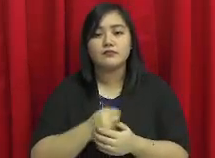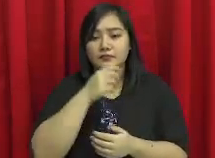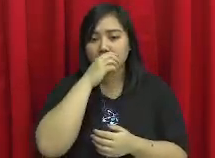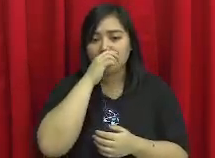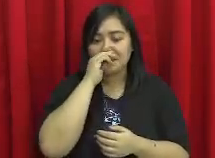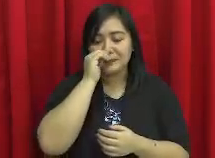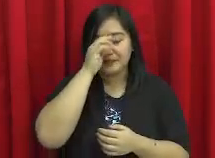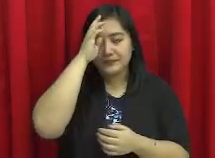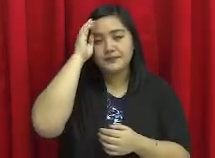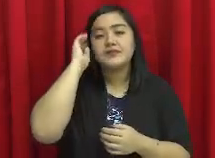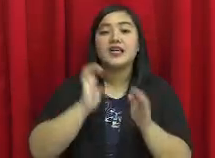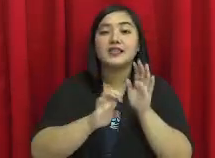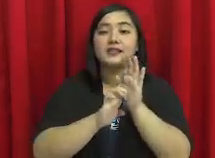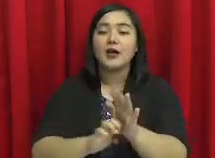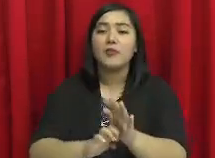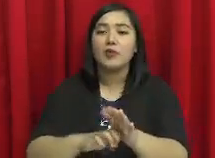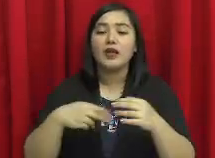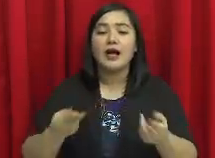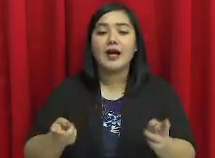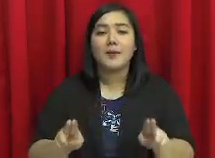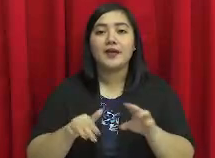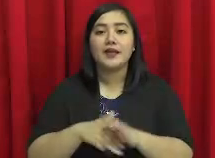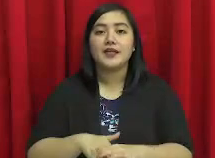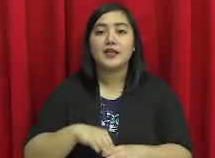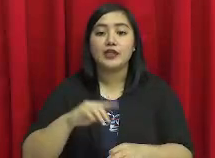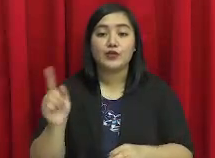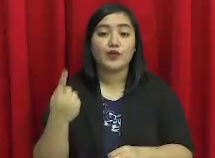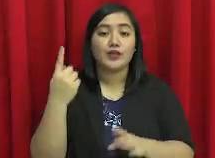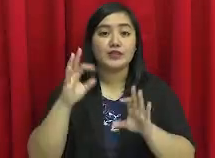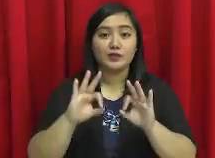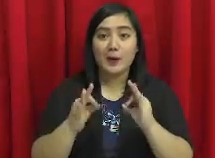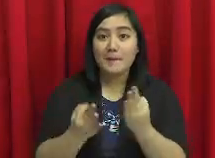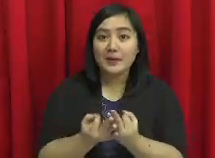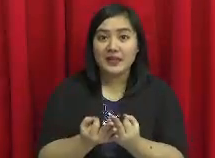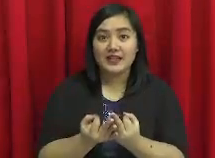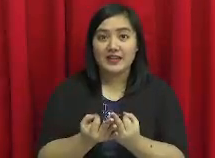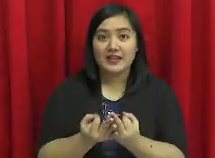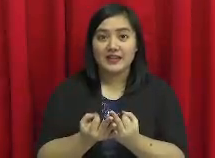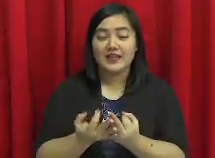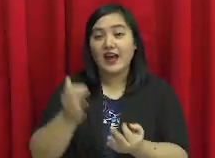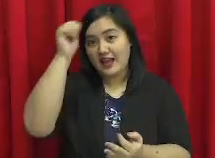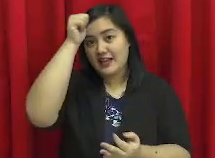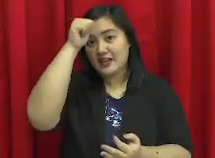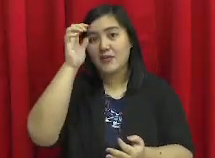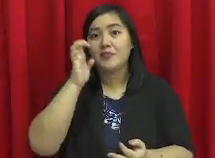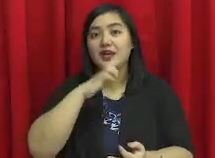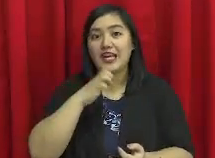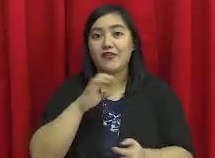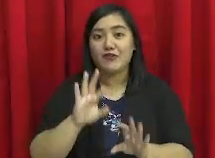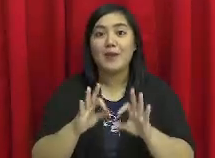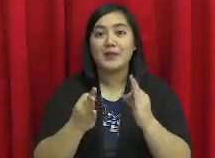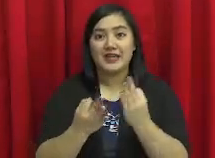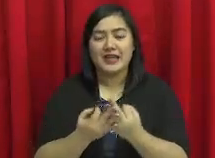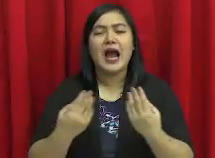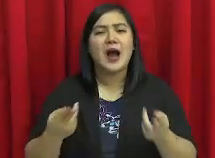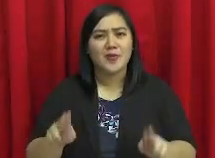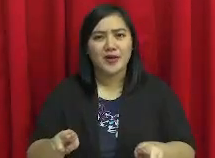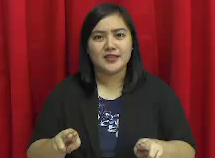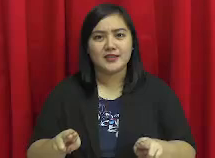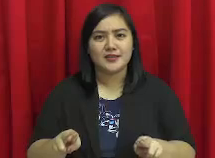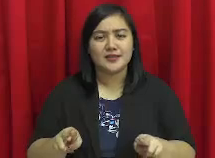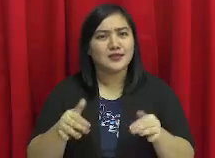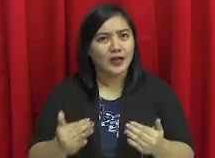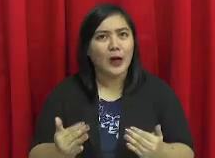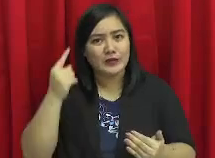nga, malabo bang mangyari ito? Eh, dun sa unang pamilya nga, kapatid, nangyari eh. Sa'yo pa kaya na generations